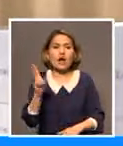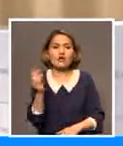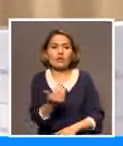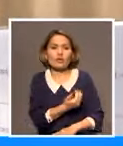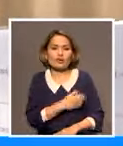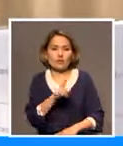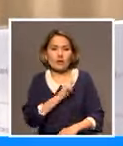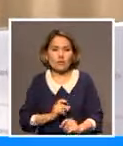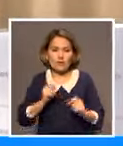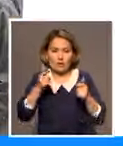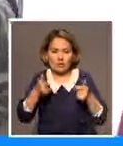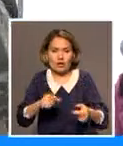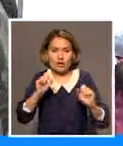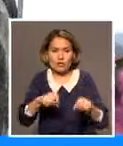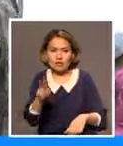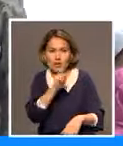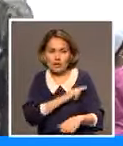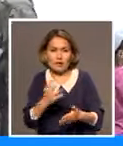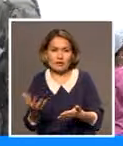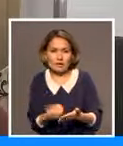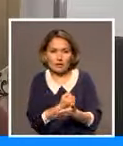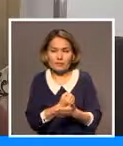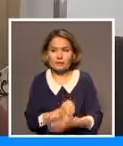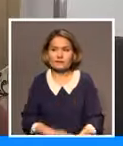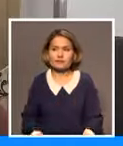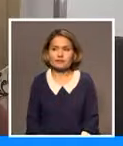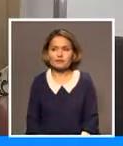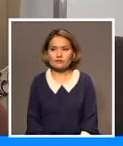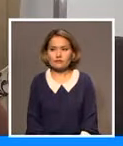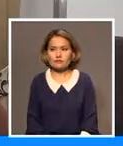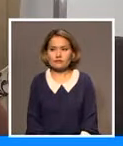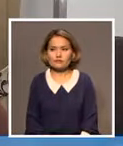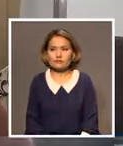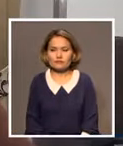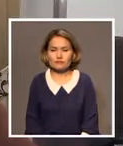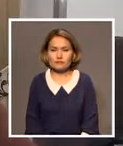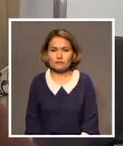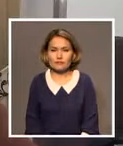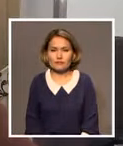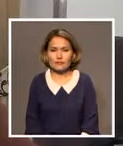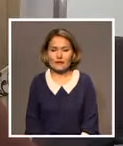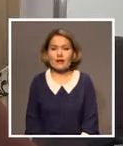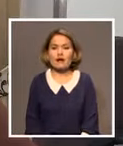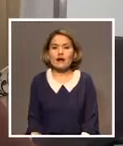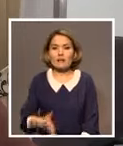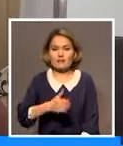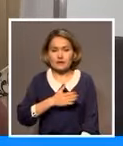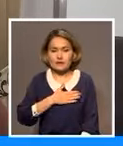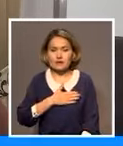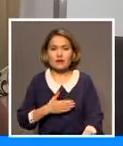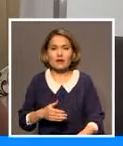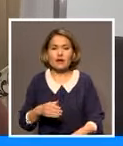көп. Жұмыс берушілер керісінше қарапайым жұмысшы табылмайды дейді. Мәнерлеп сырғанау, соның ішінде шорт-трек,